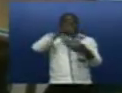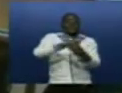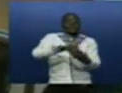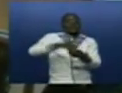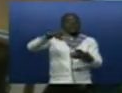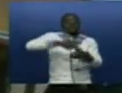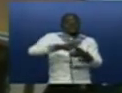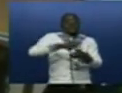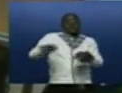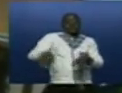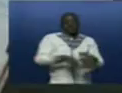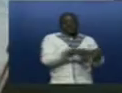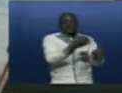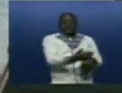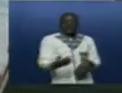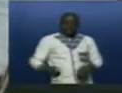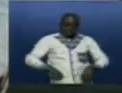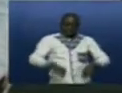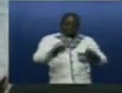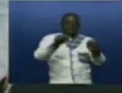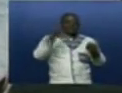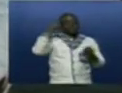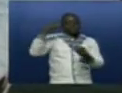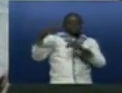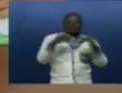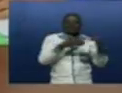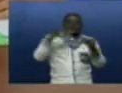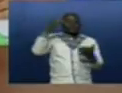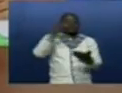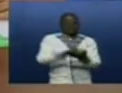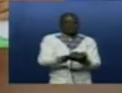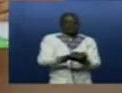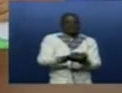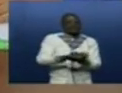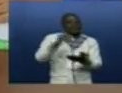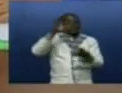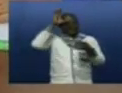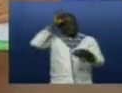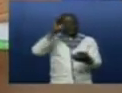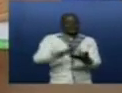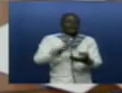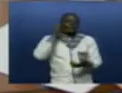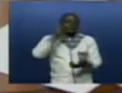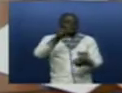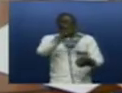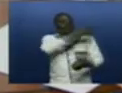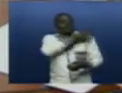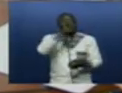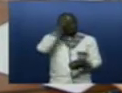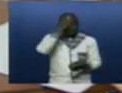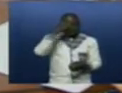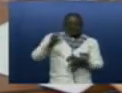d'enfants persiste. Pour lutter contre ce phénomène, Sika Kabore, l'épouse du chef de l'État, mène ici un